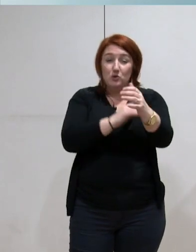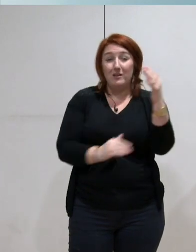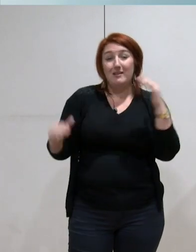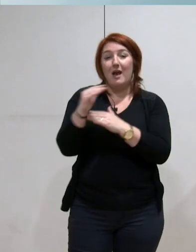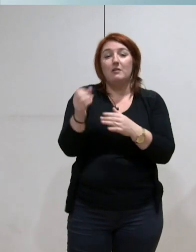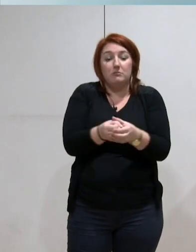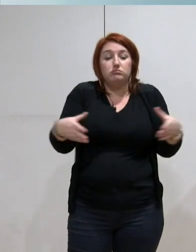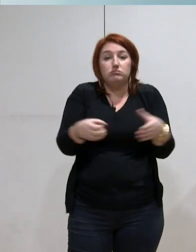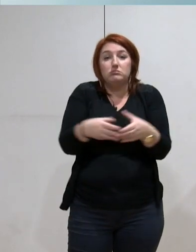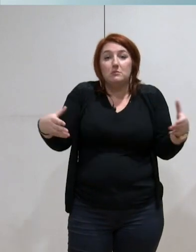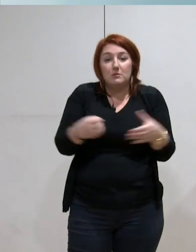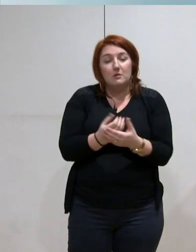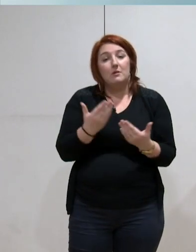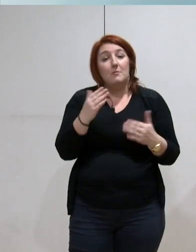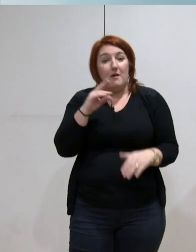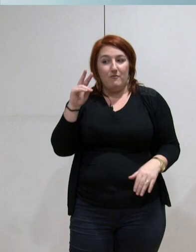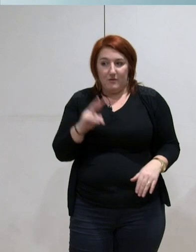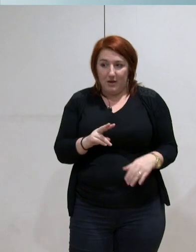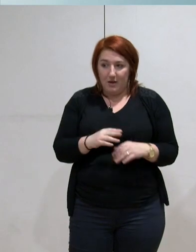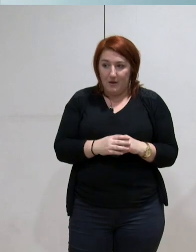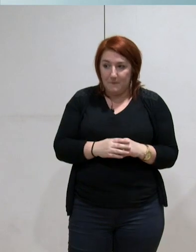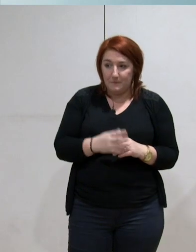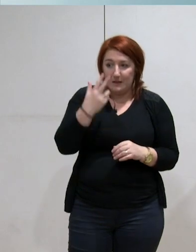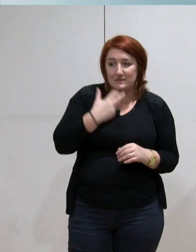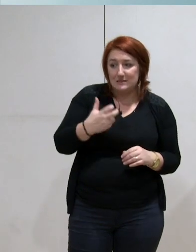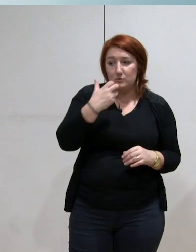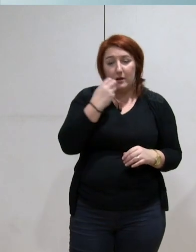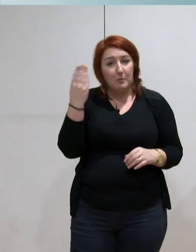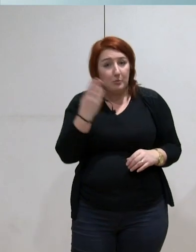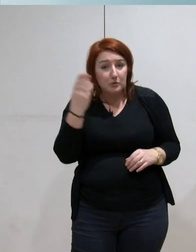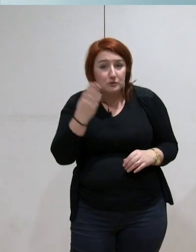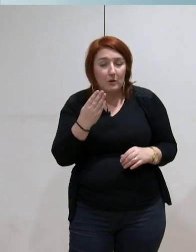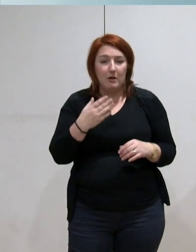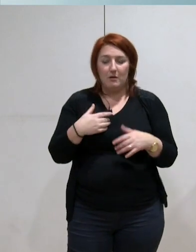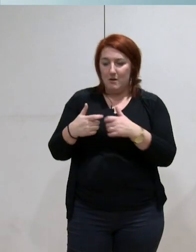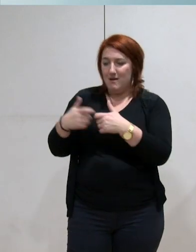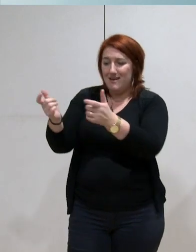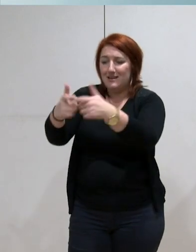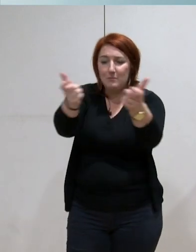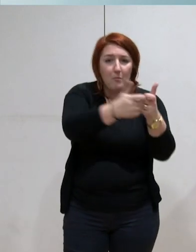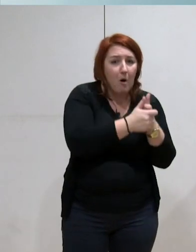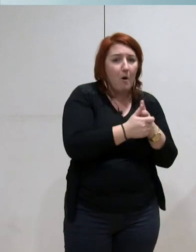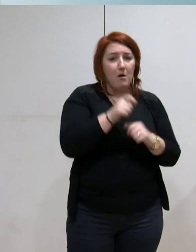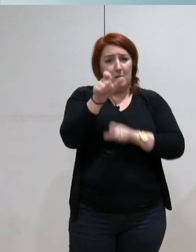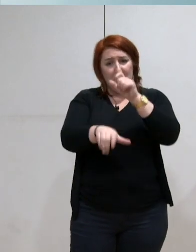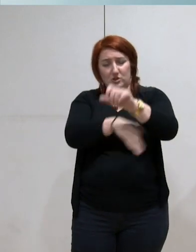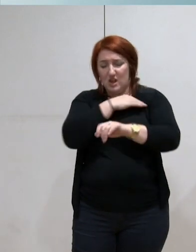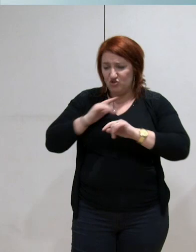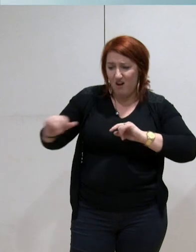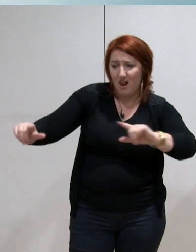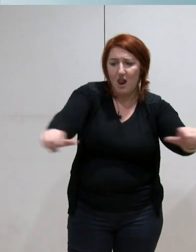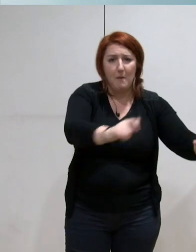quand nous venons aux besoins des citoyens à la question des équipements de leur présence dans les territoires il y a